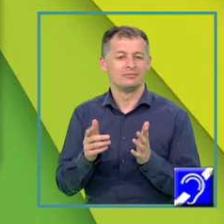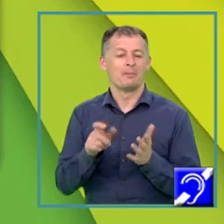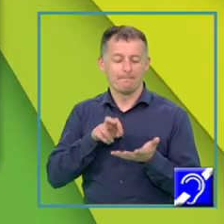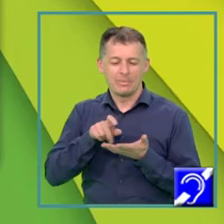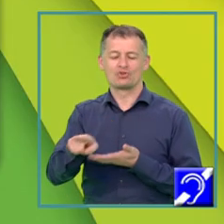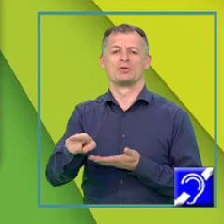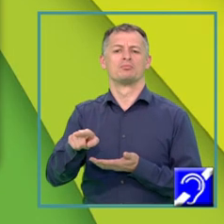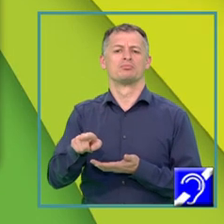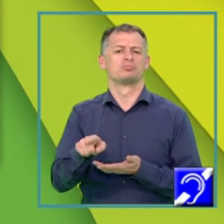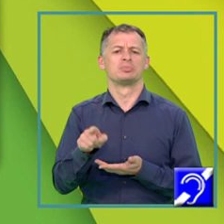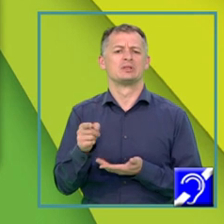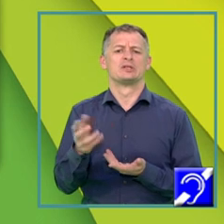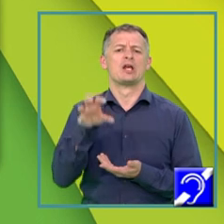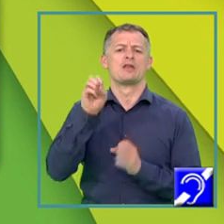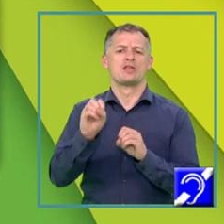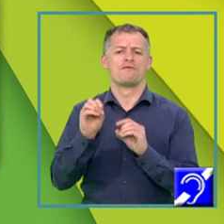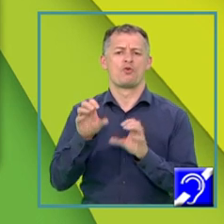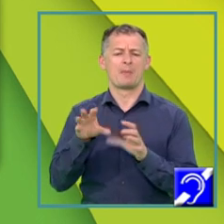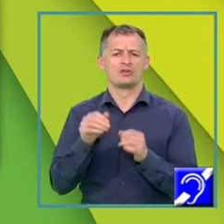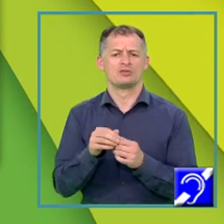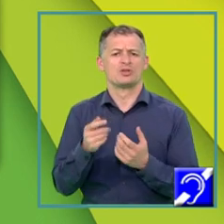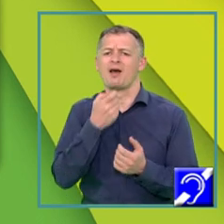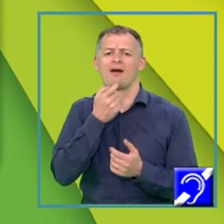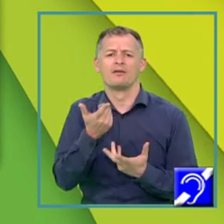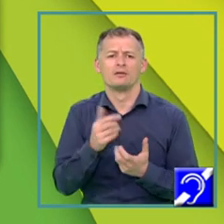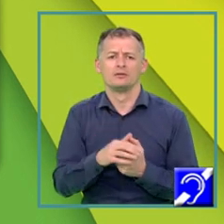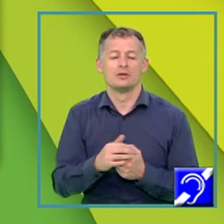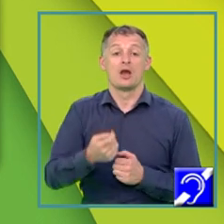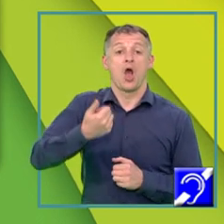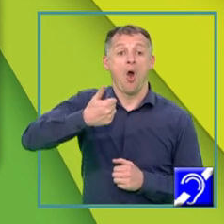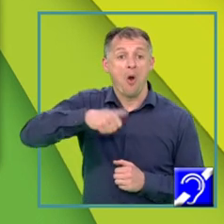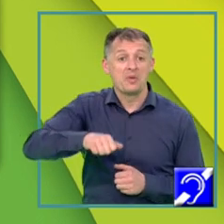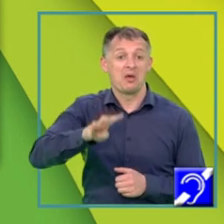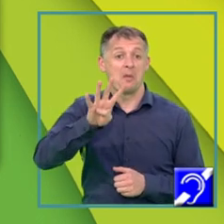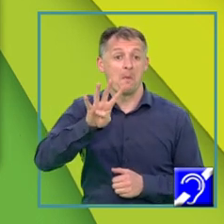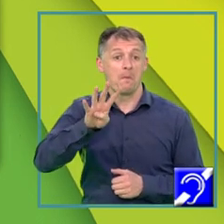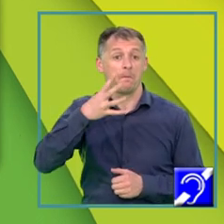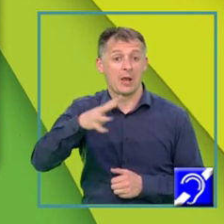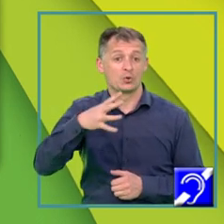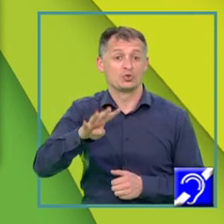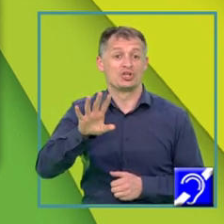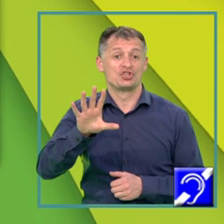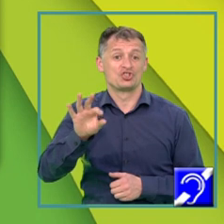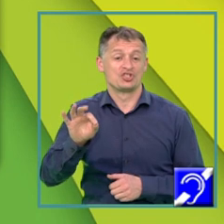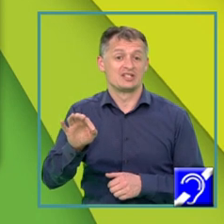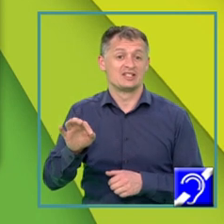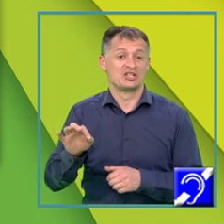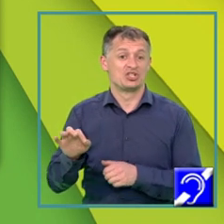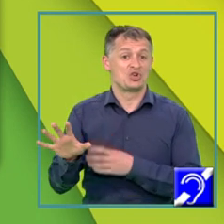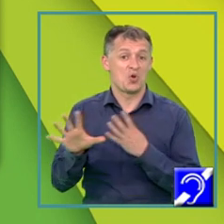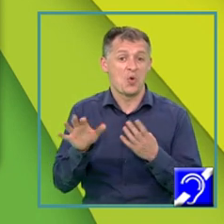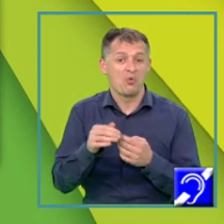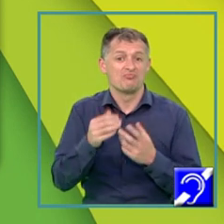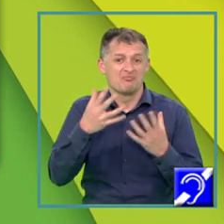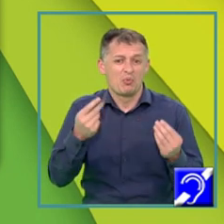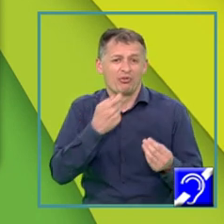și vedem despre ce an este vorba. Și eu am găsit 1459, 1462,